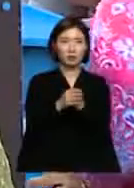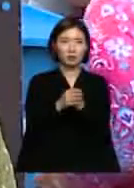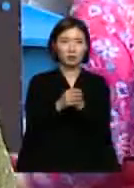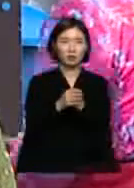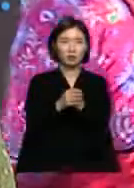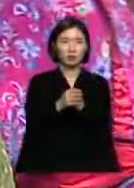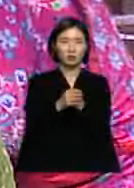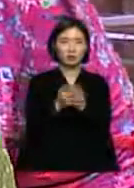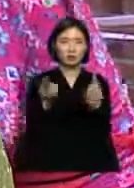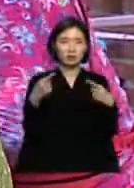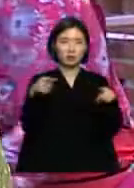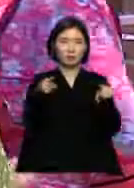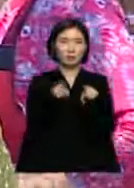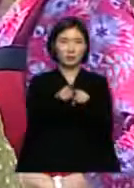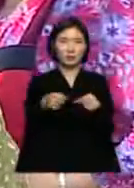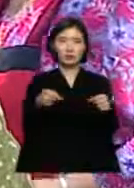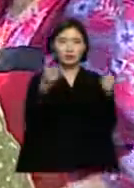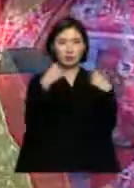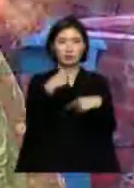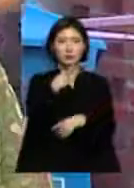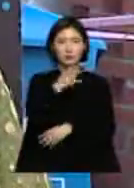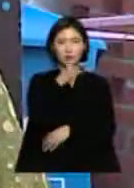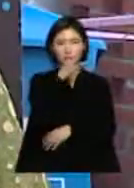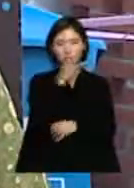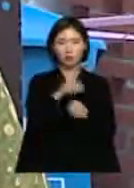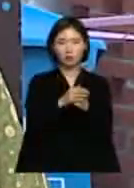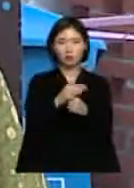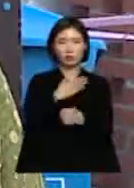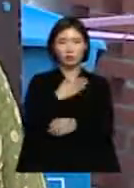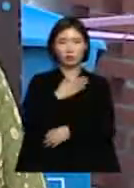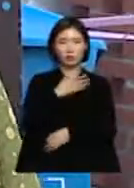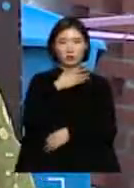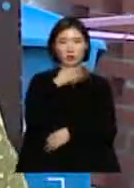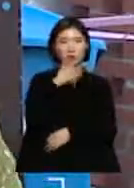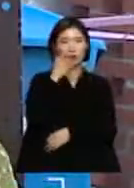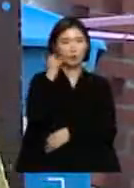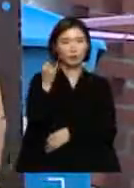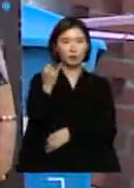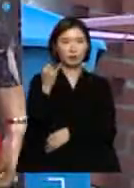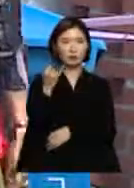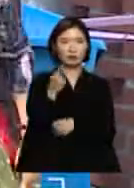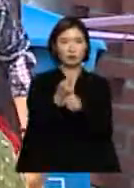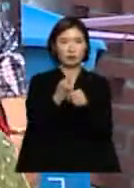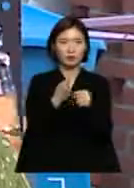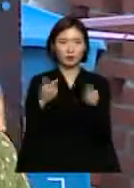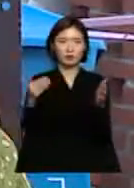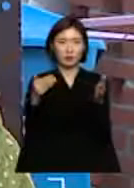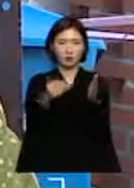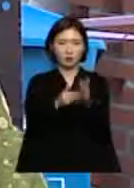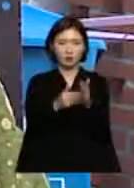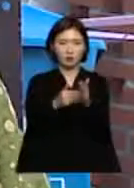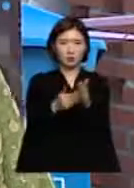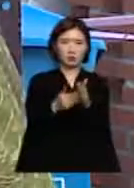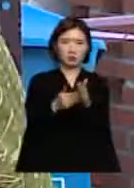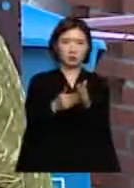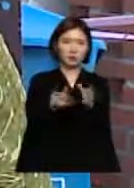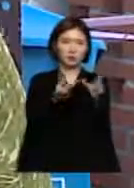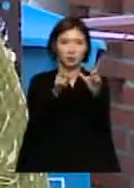이제 같이 동참하게 됐고 저희 어머니도 작년에 97까지 살으시다가